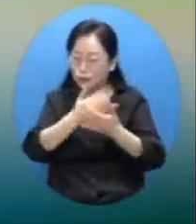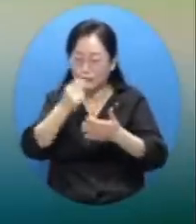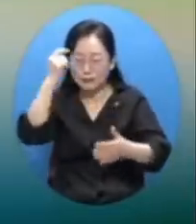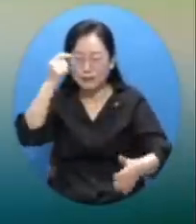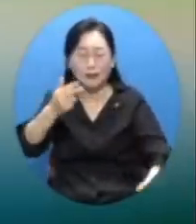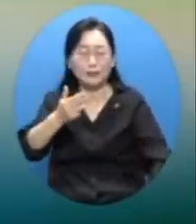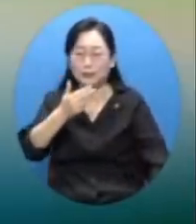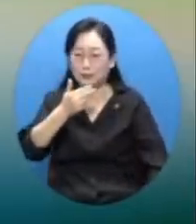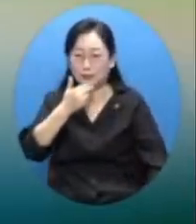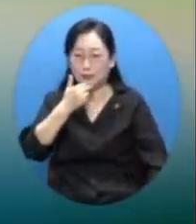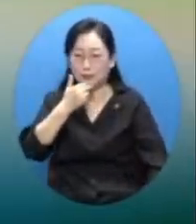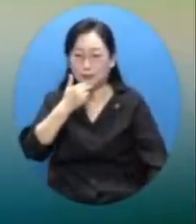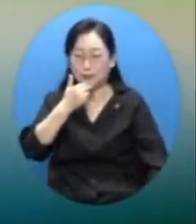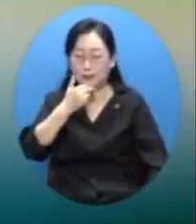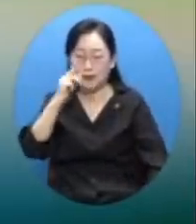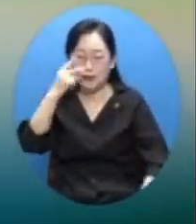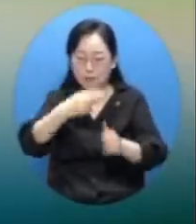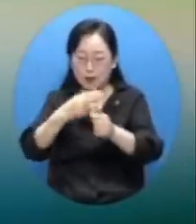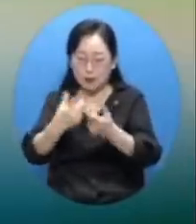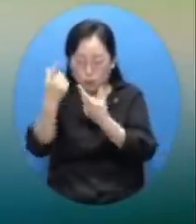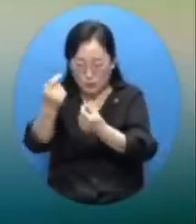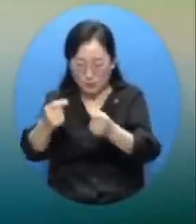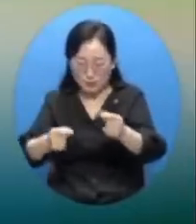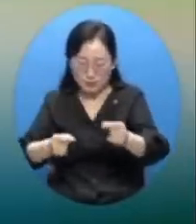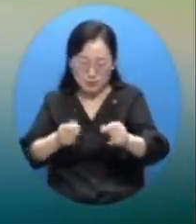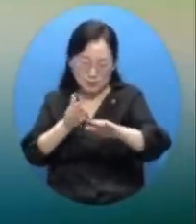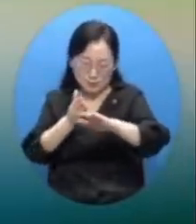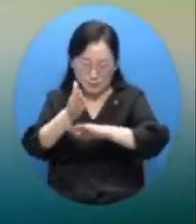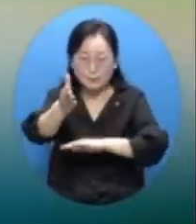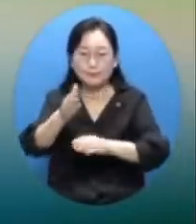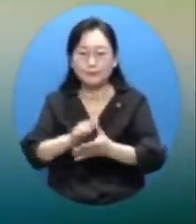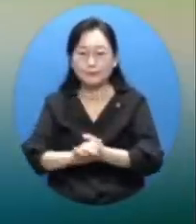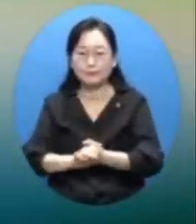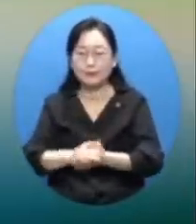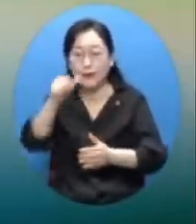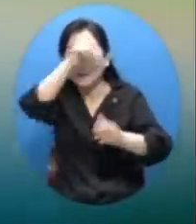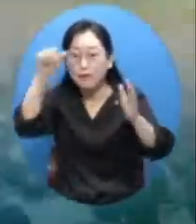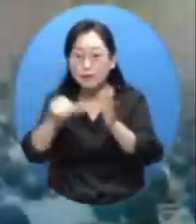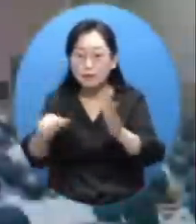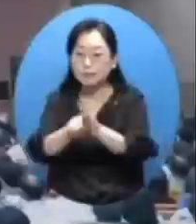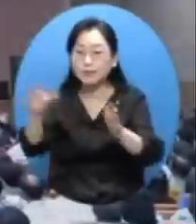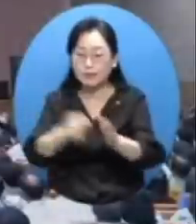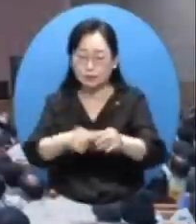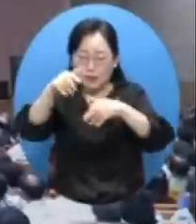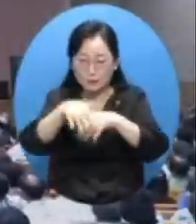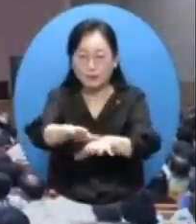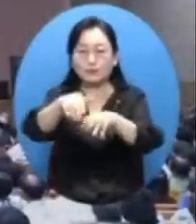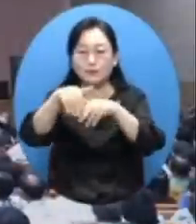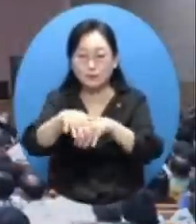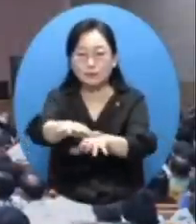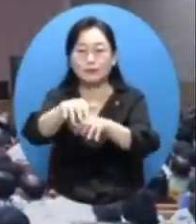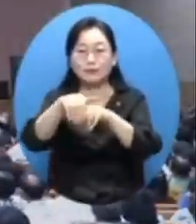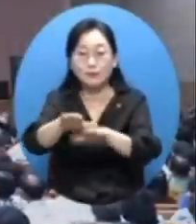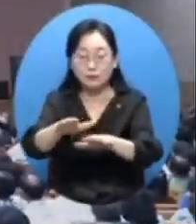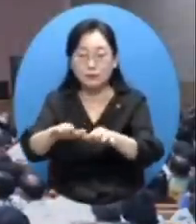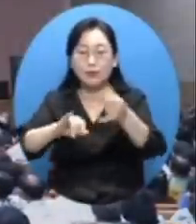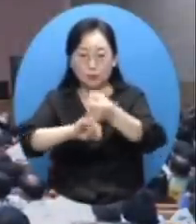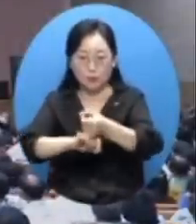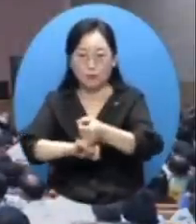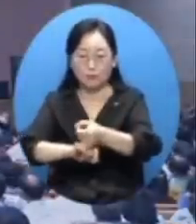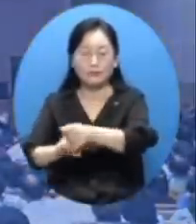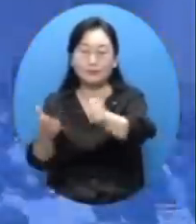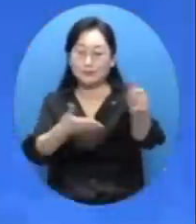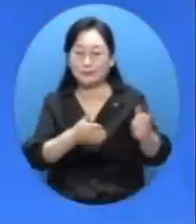아니한 사도 바울과 같이 달려갈 것이다. 한 평생 믿음으로 전진 또 전진 또 전진해 가시기